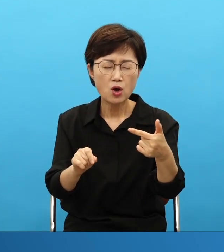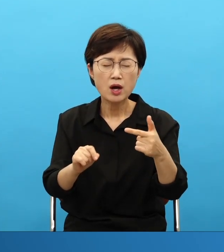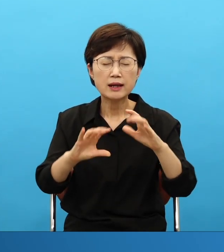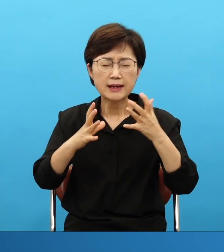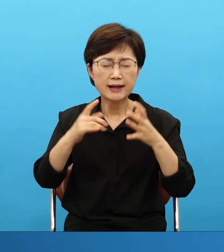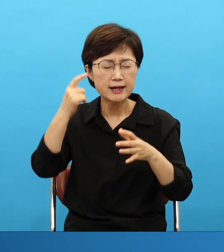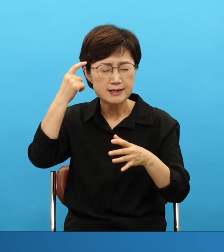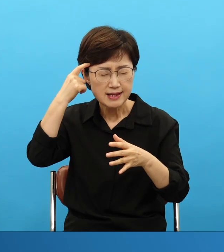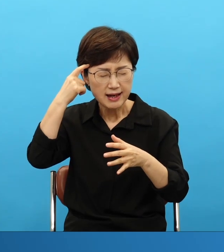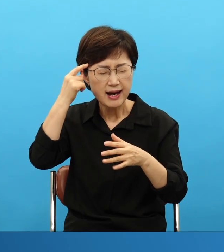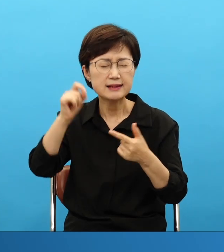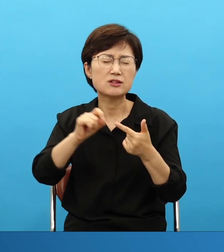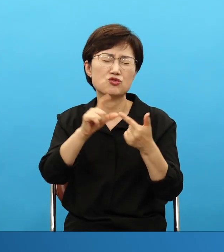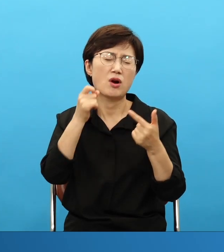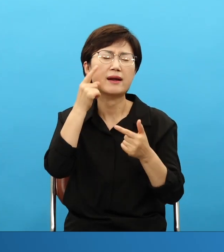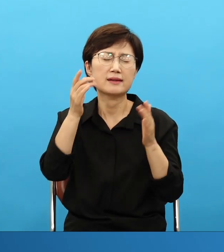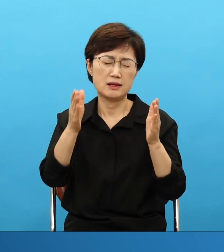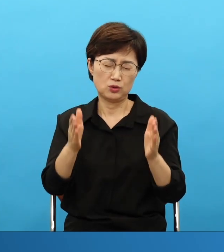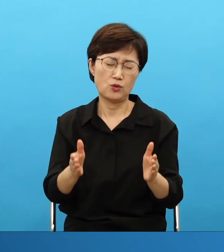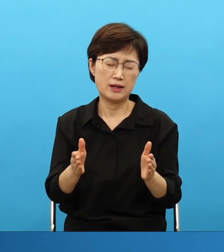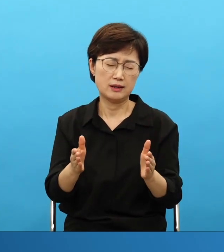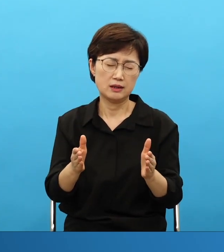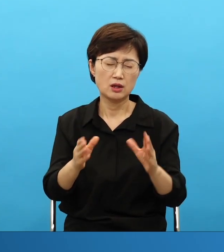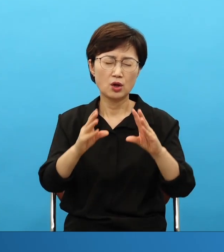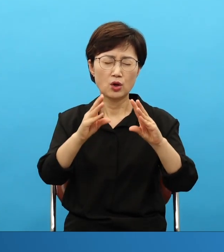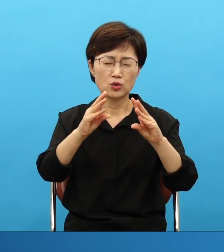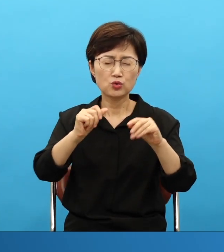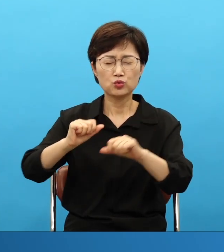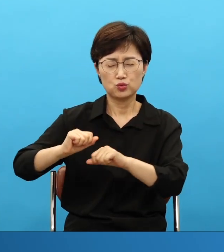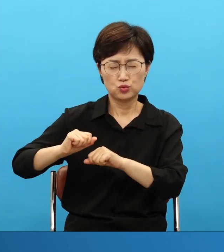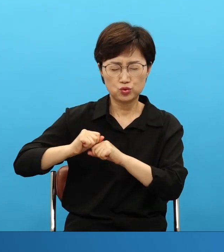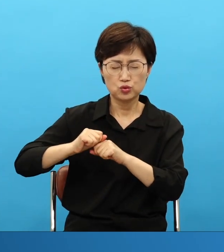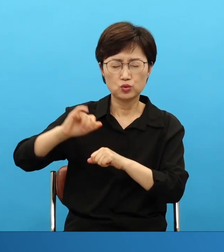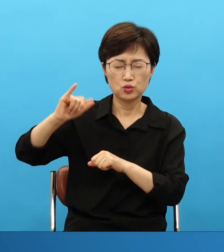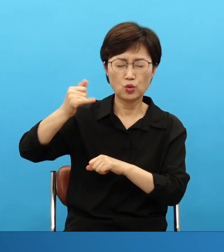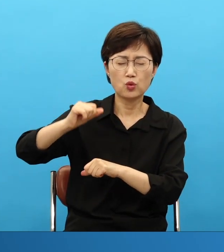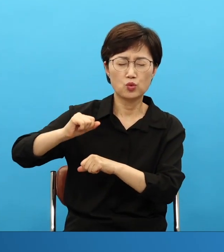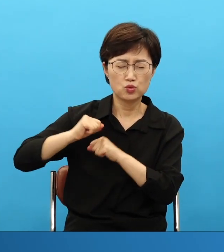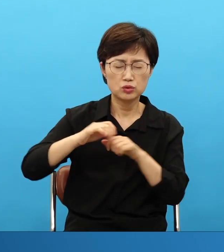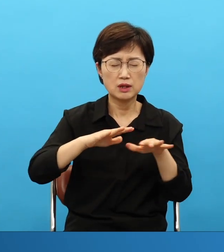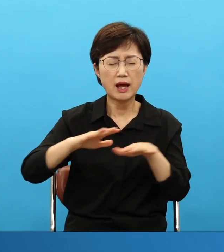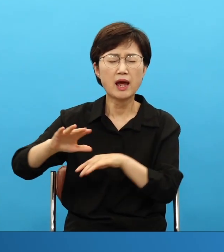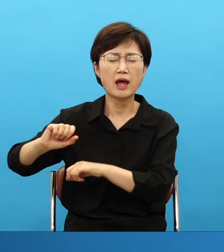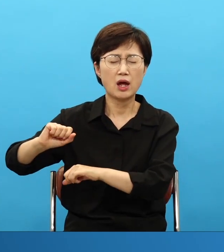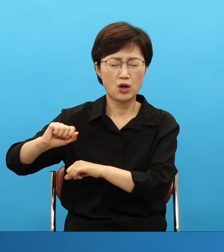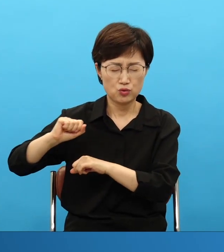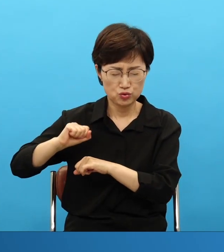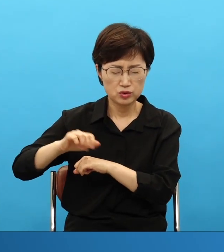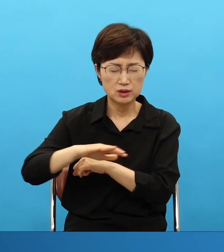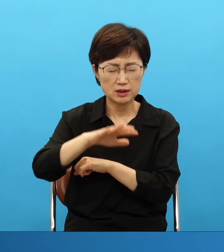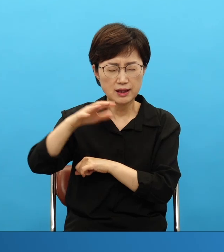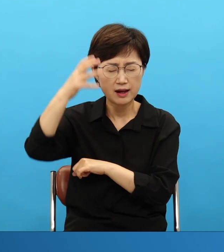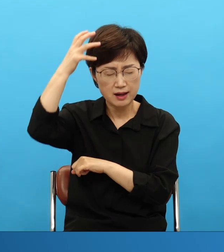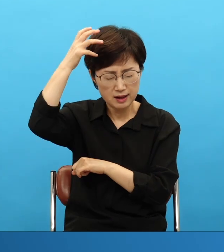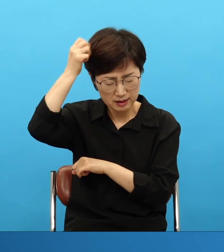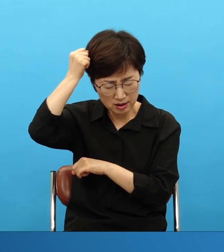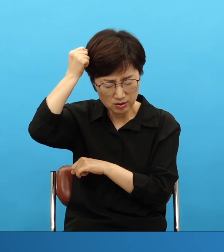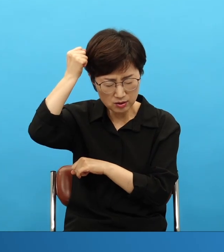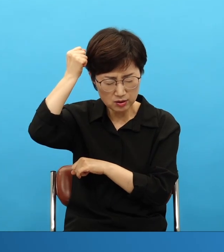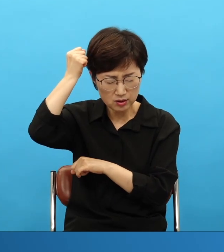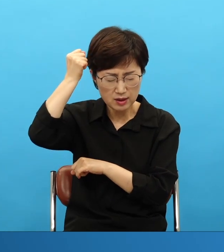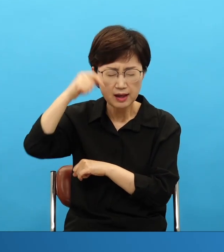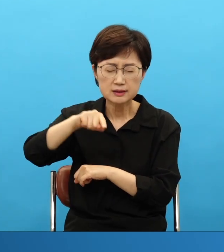하늘바다 땅에서 신하는 공군 해병대 장병들을 기억하시고 그들의 안전을